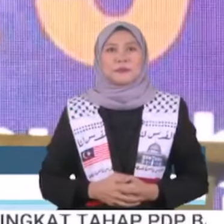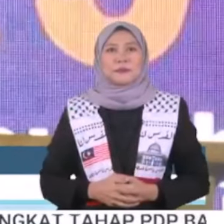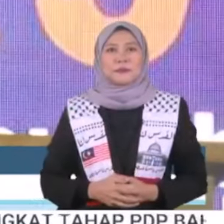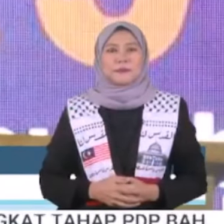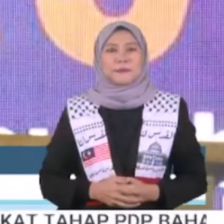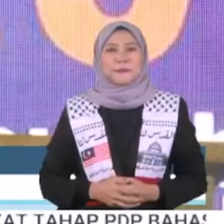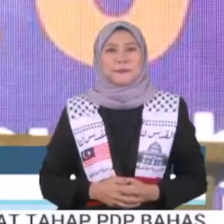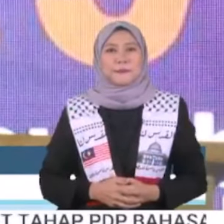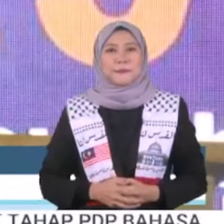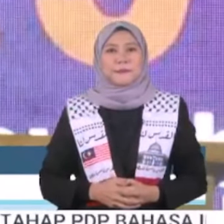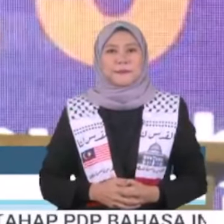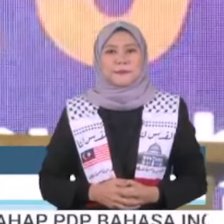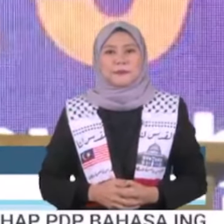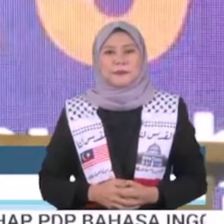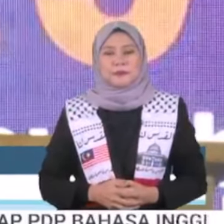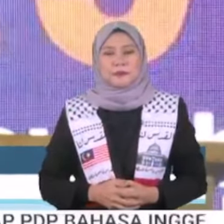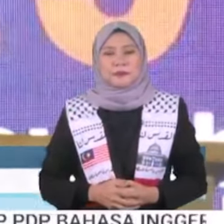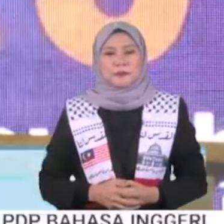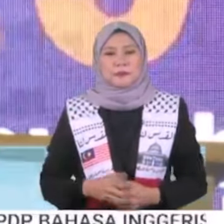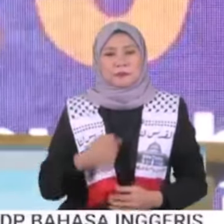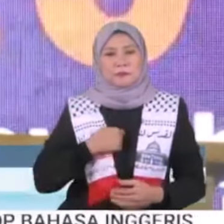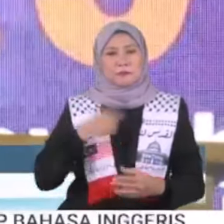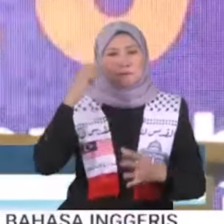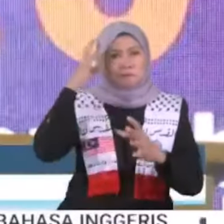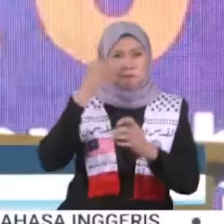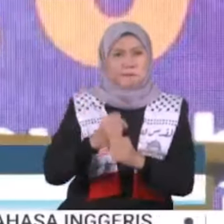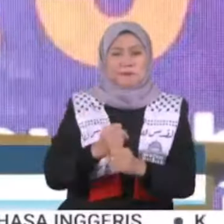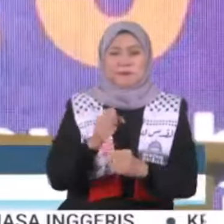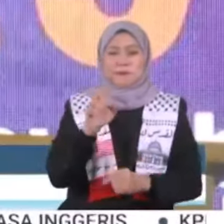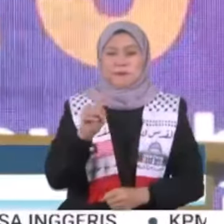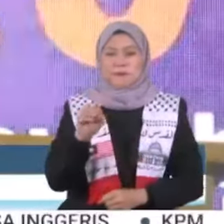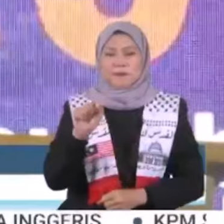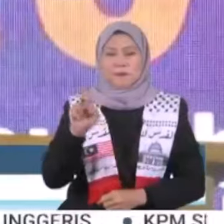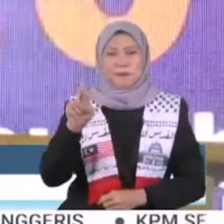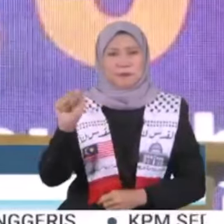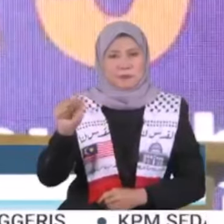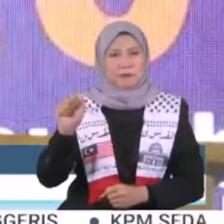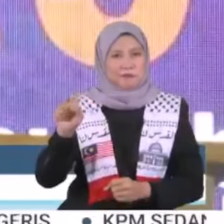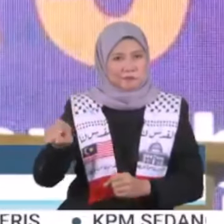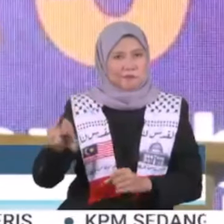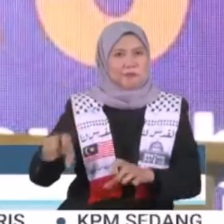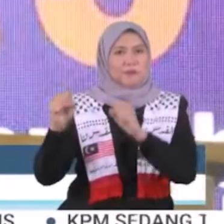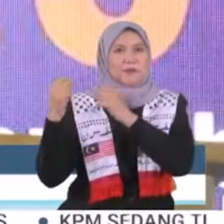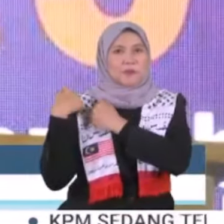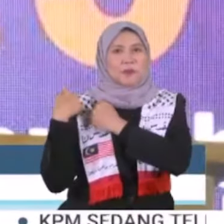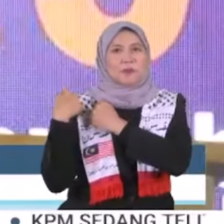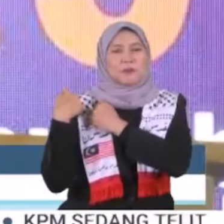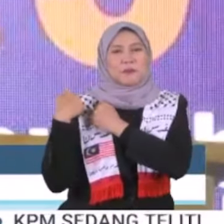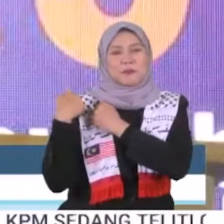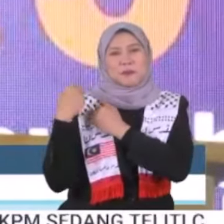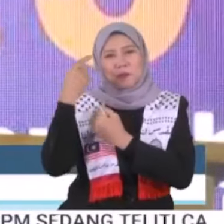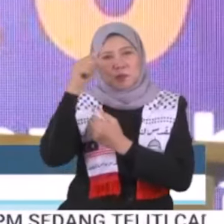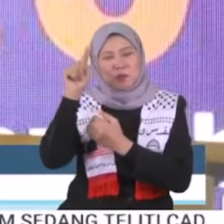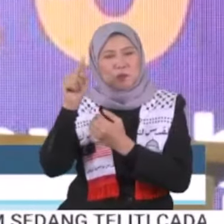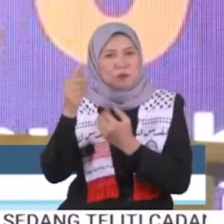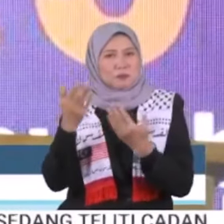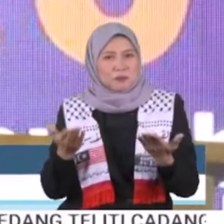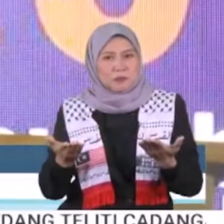1.426 trilion. Saya amat yakin MARA sendiri boleh memainkan peranan melalui Gate to